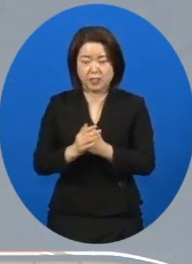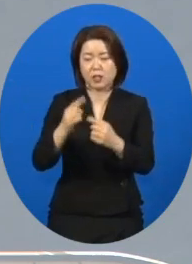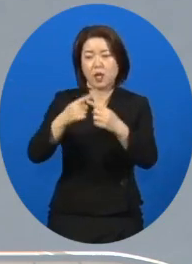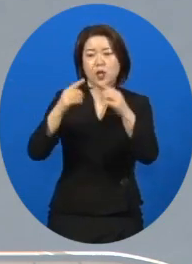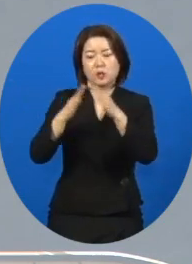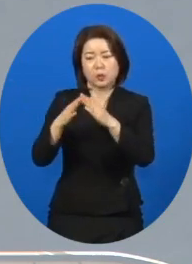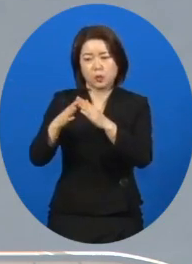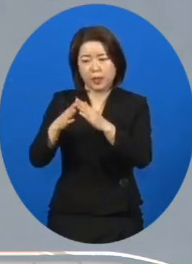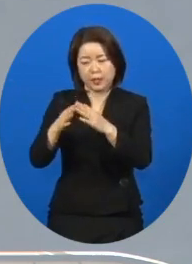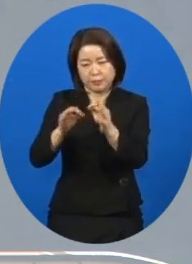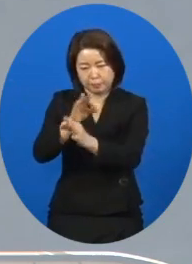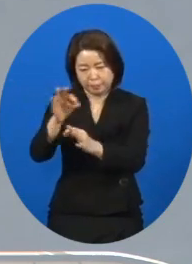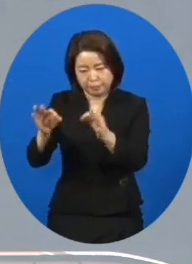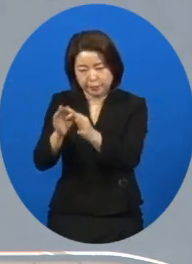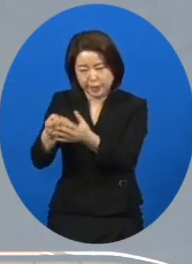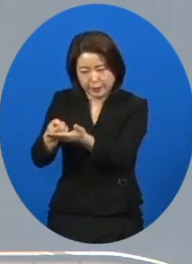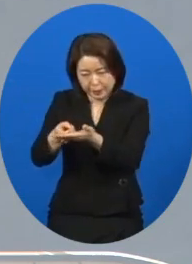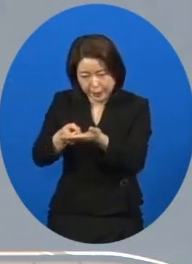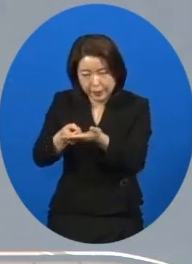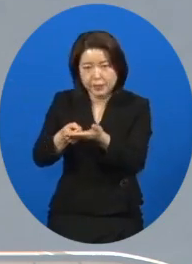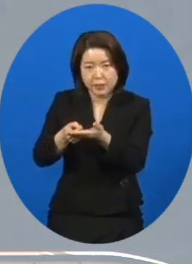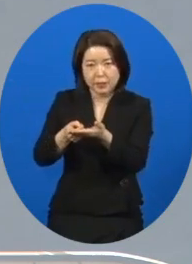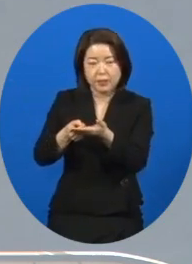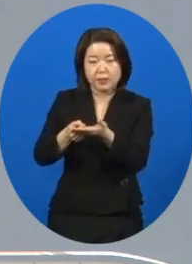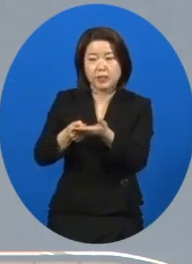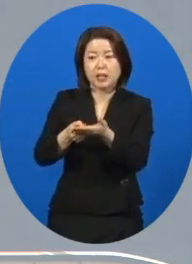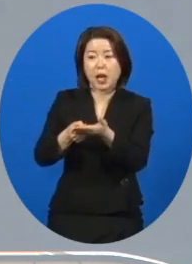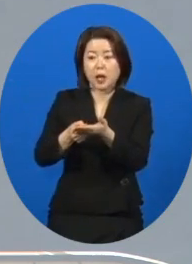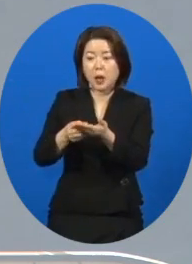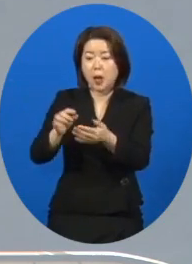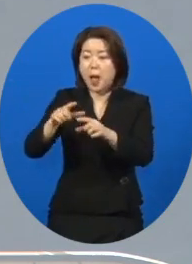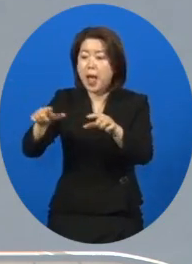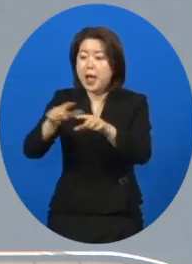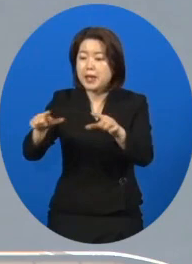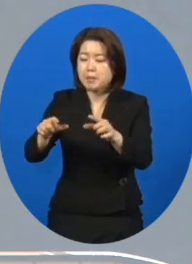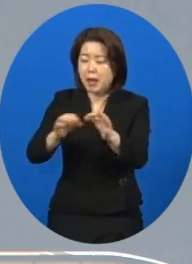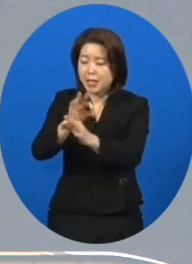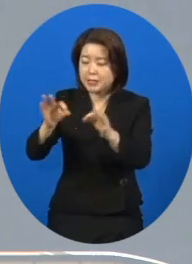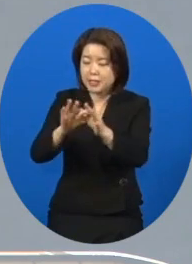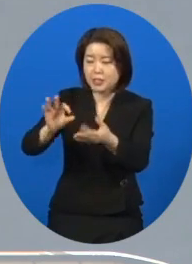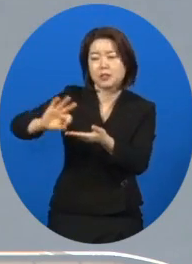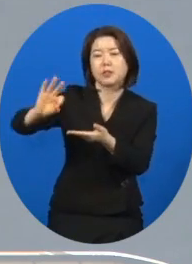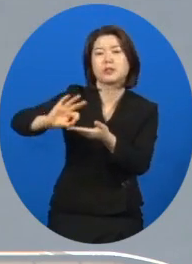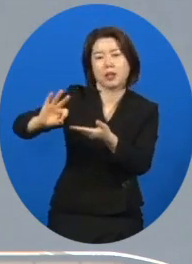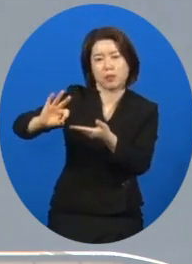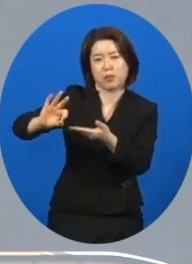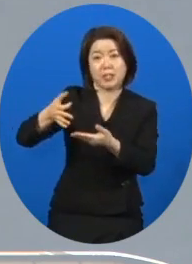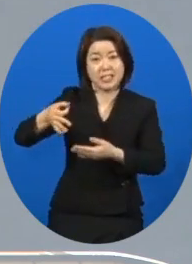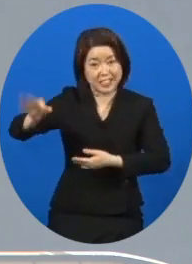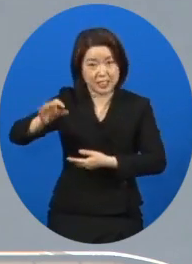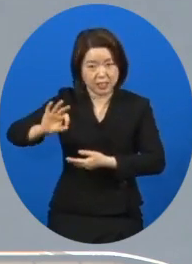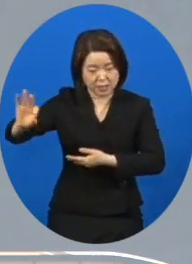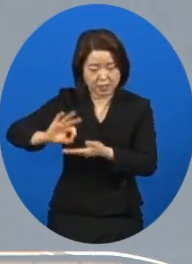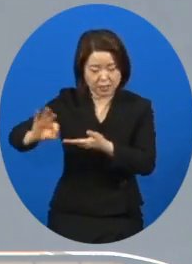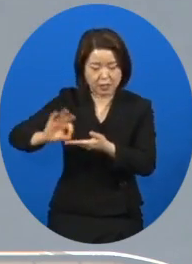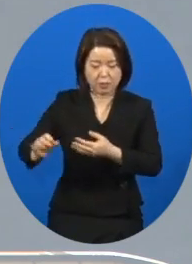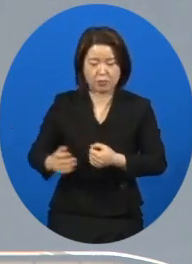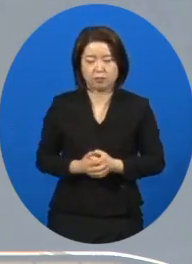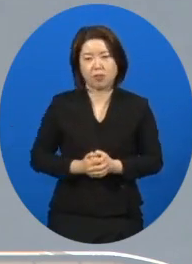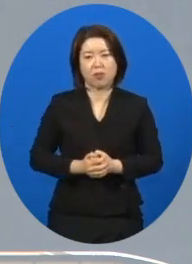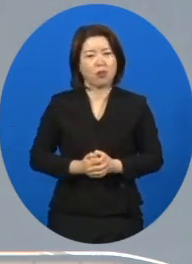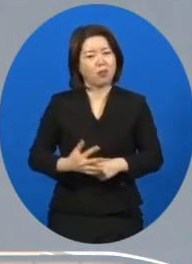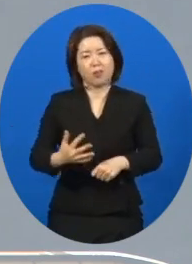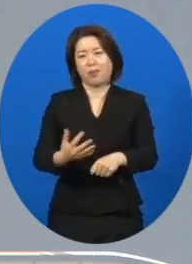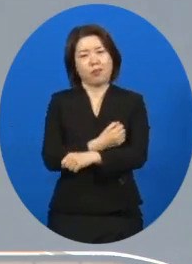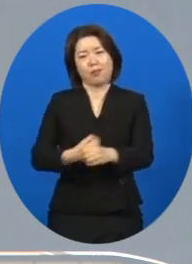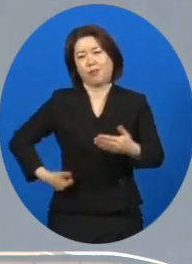재정을 아껴서 이자는 교회 일반 재정에서 감당하도록 하겠습니다. 대단한